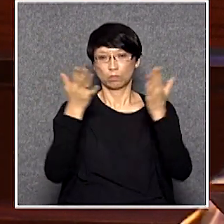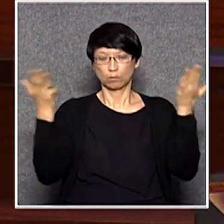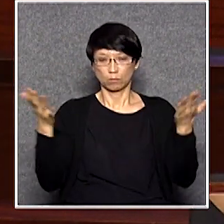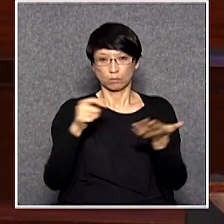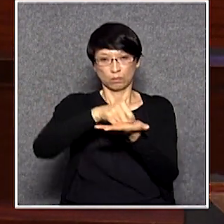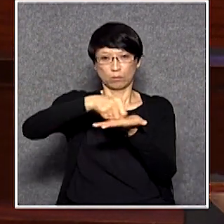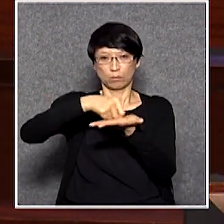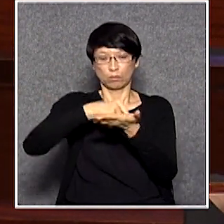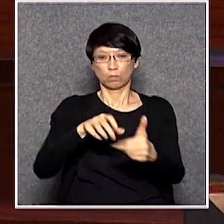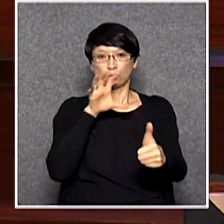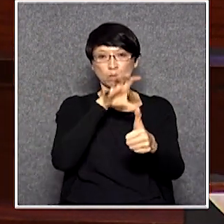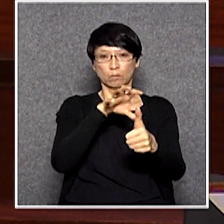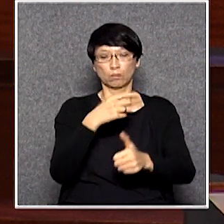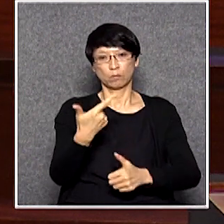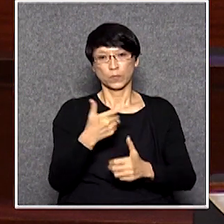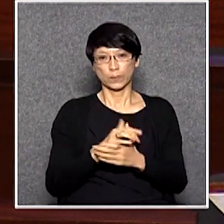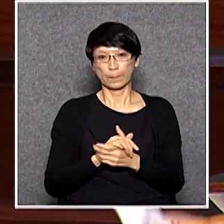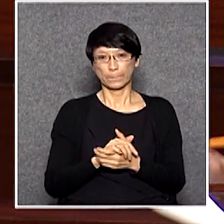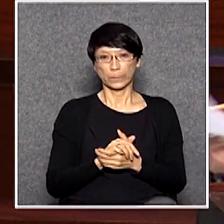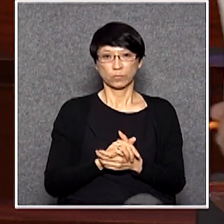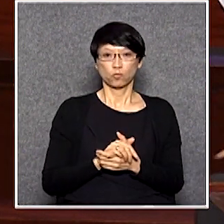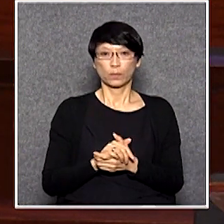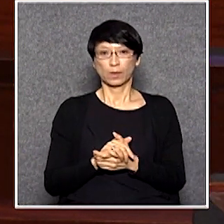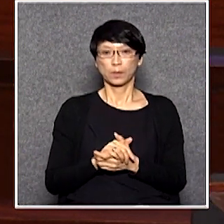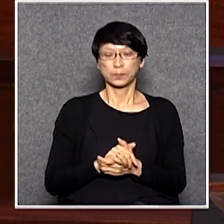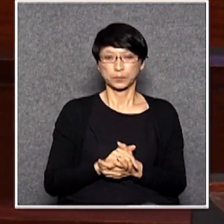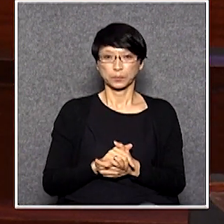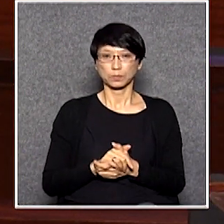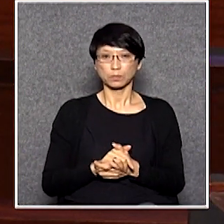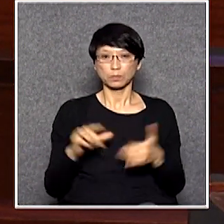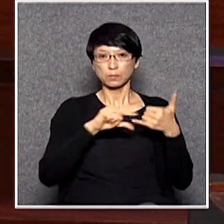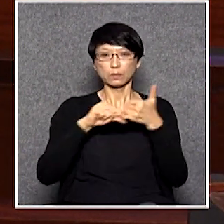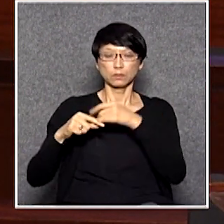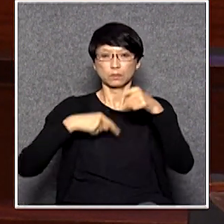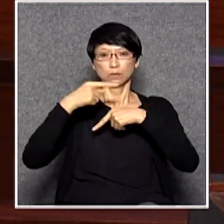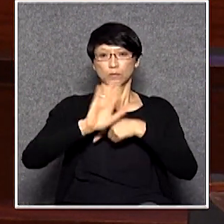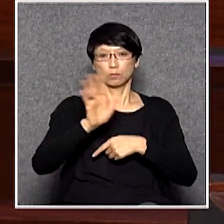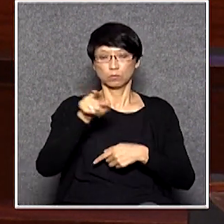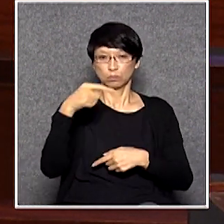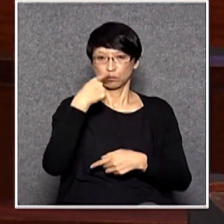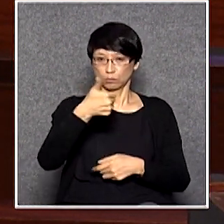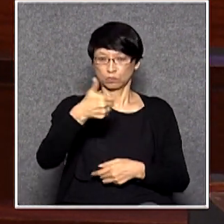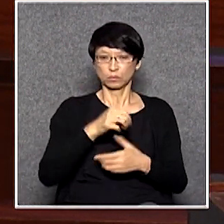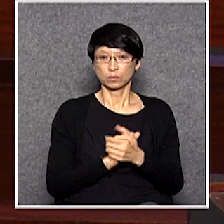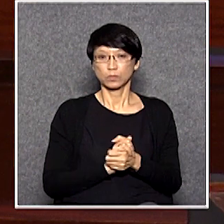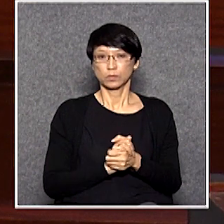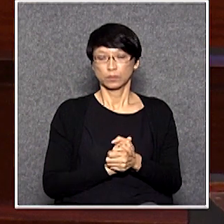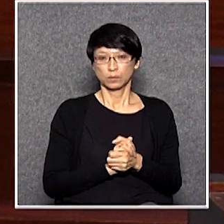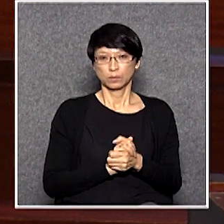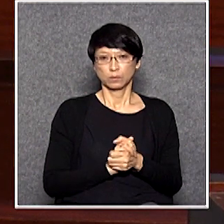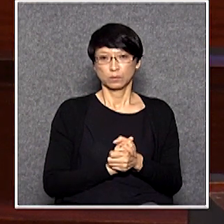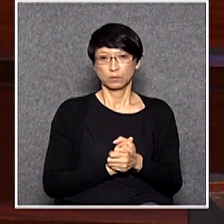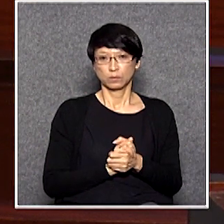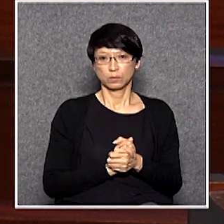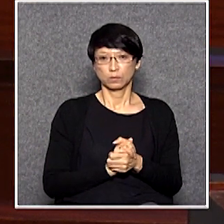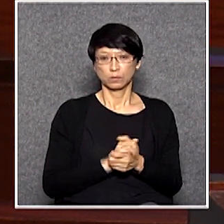不是？讀一段給你聽，不是說拉布時間來的，人家真的說得好的，是不是？沒有人